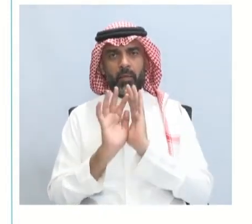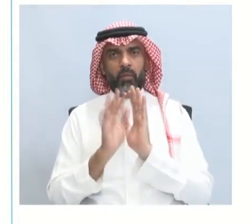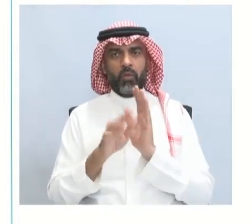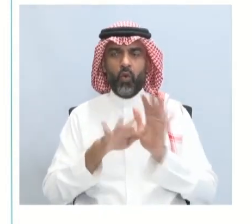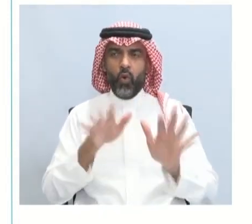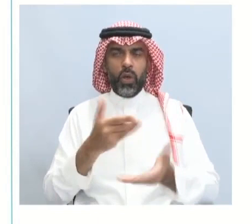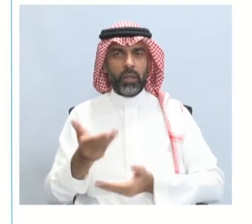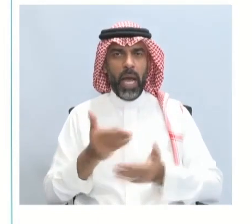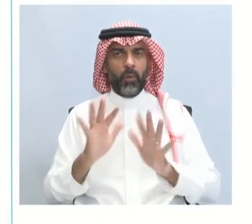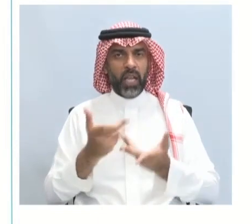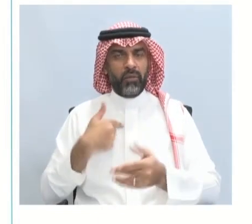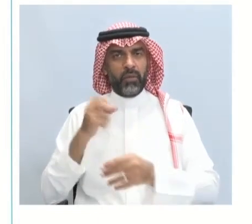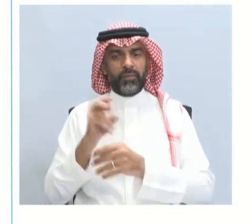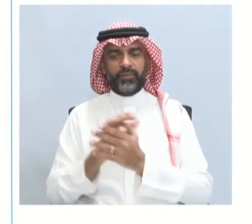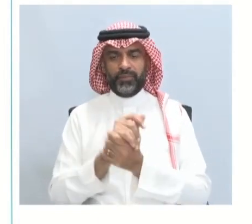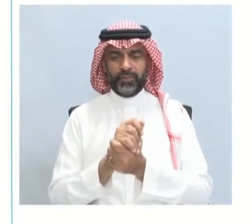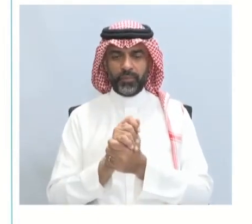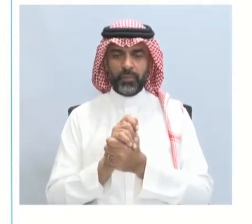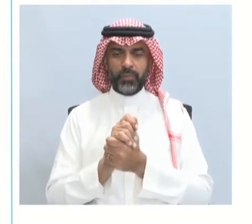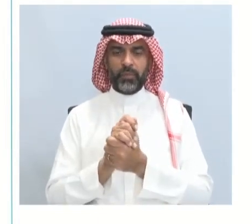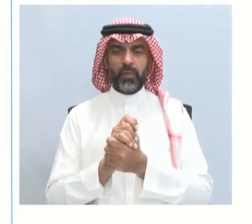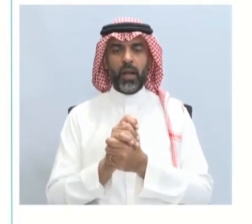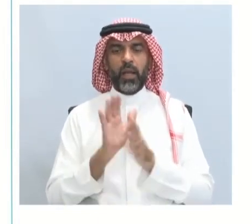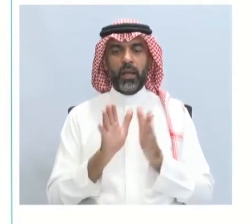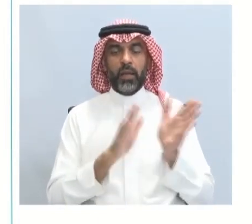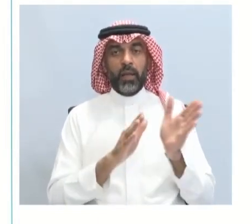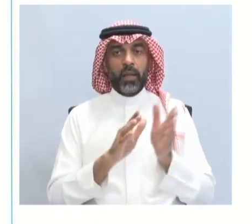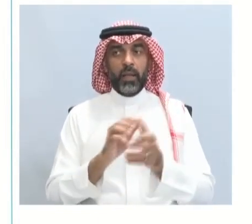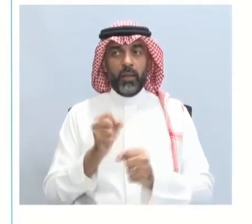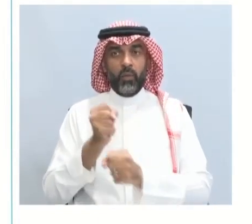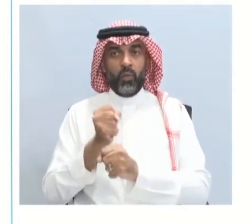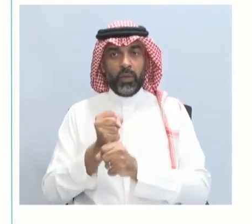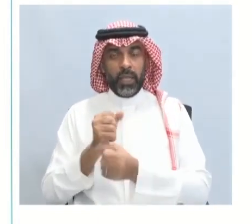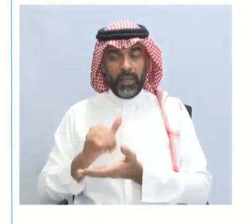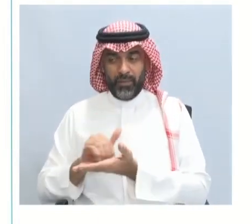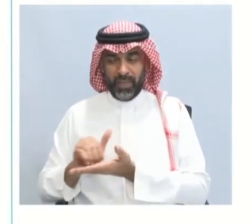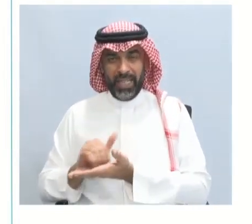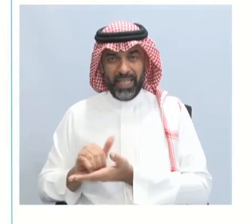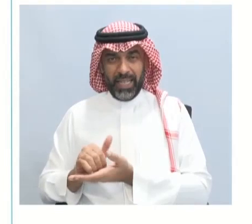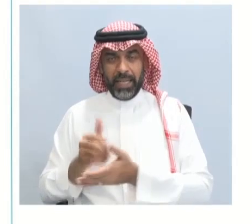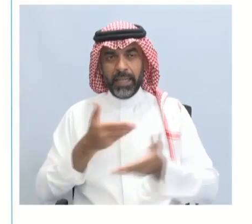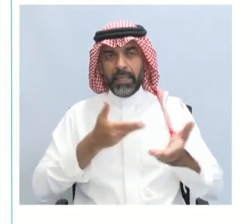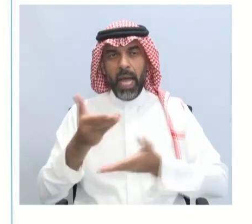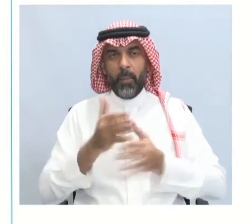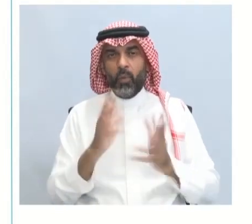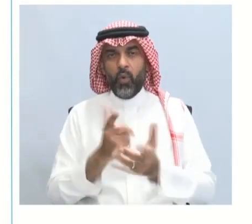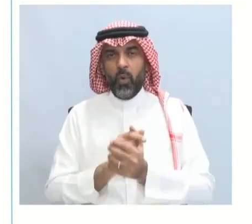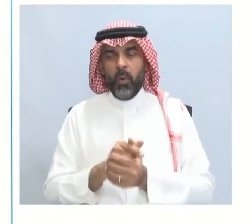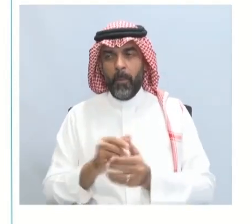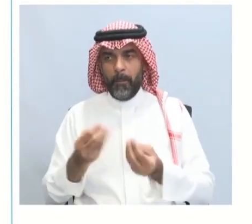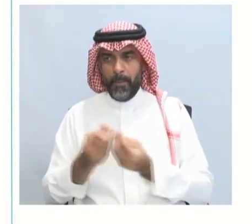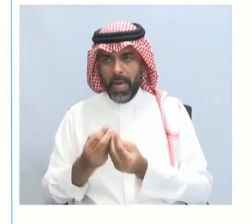الامر ذكرنا مع من يتعامل السكرتير ذكرنا السكرتير يتعامل مع انماط مختلفه من الرؤساء